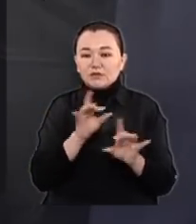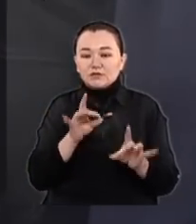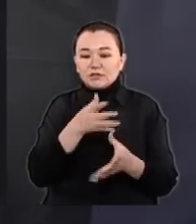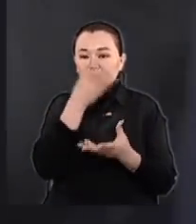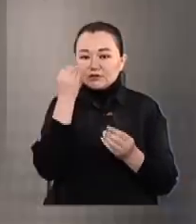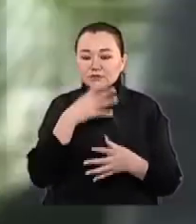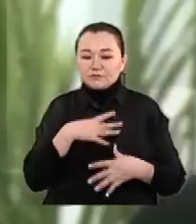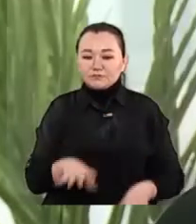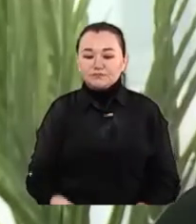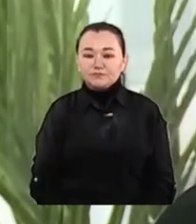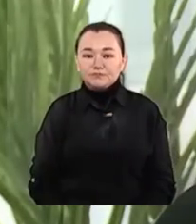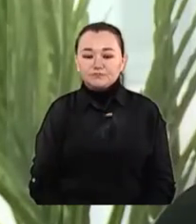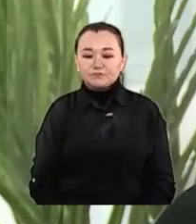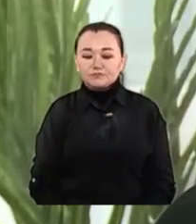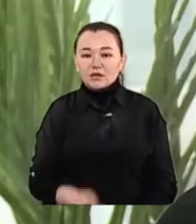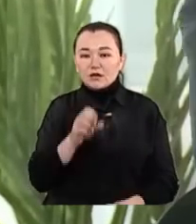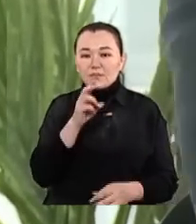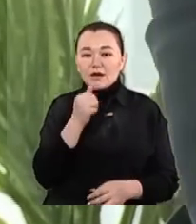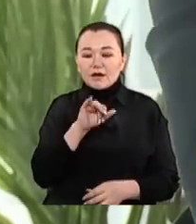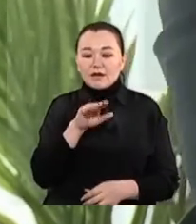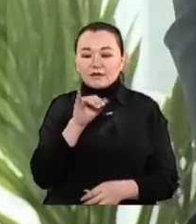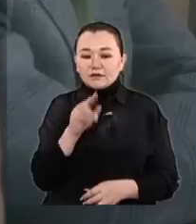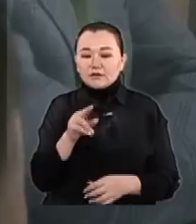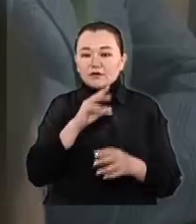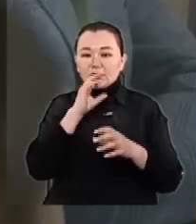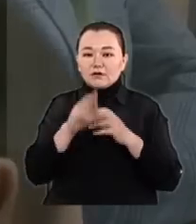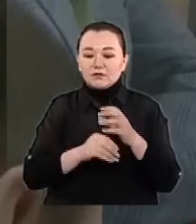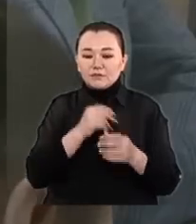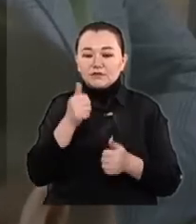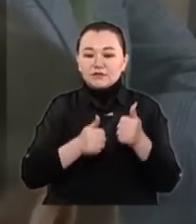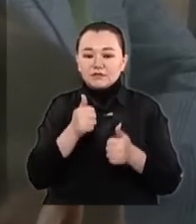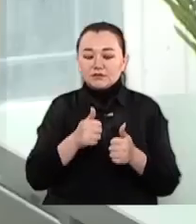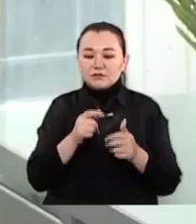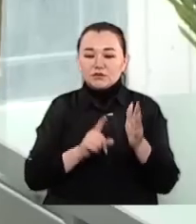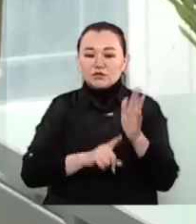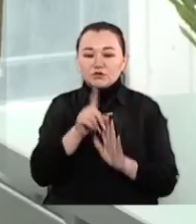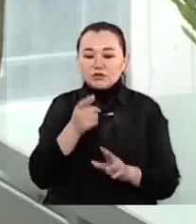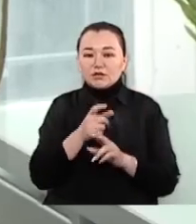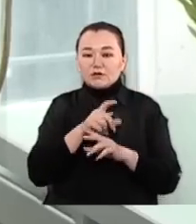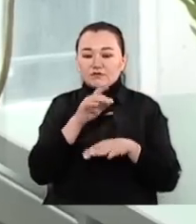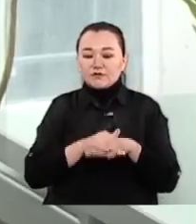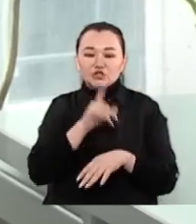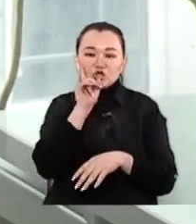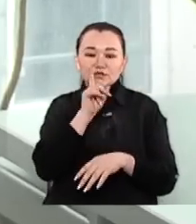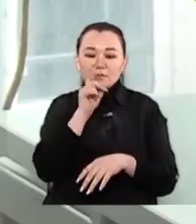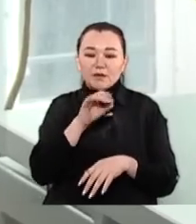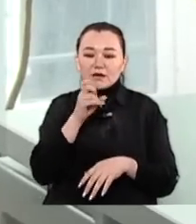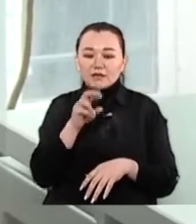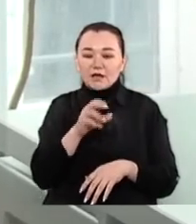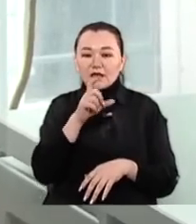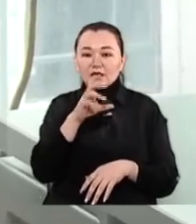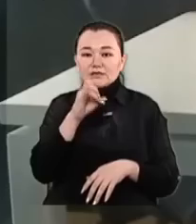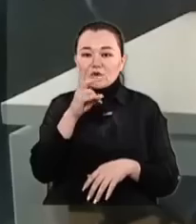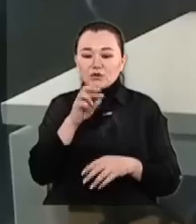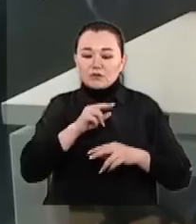ұмытқан жоқ. Ал байтақтықтар әлемдік саяси сахнаға қадам басып отыр. Оның дәлелі Жасылдар партиясының